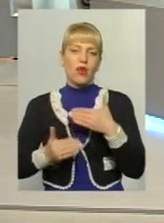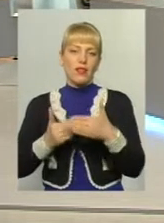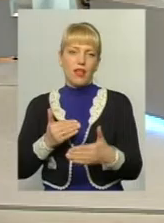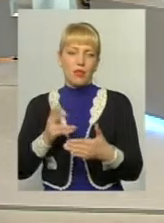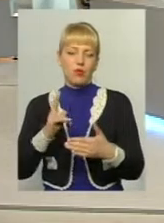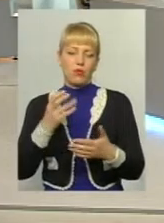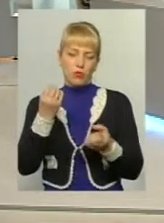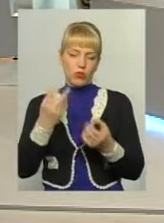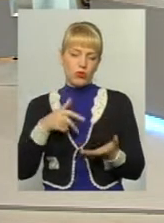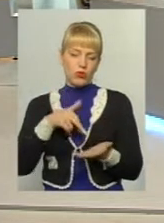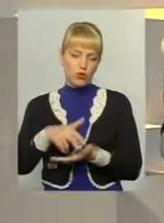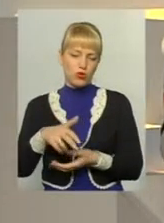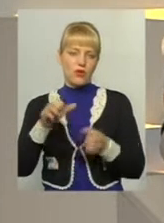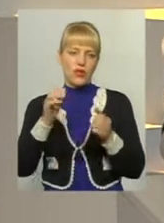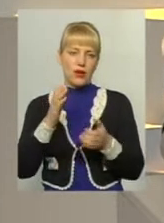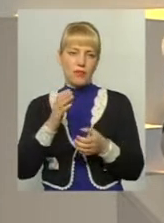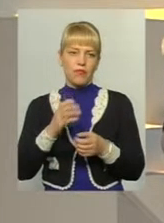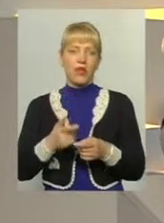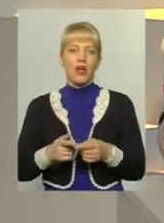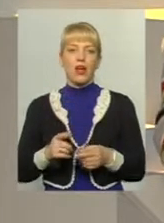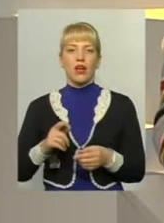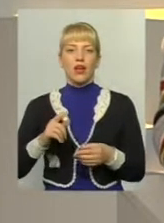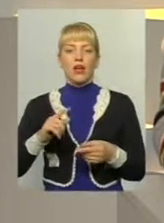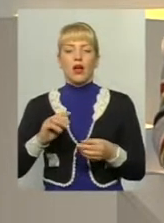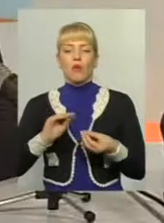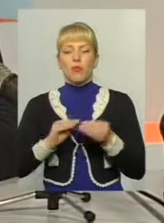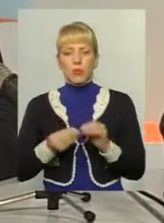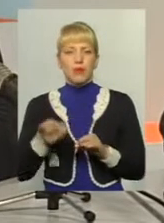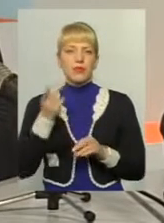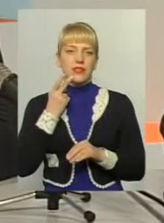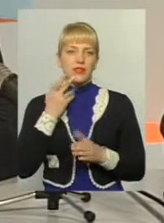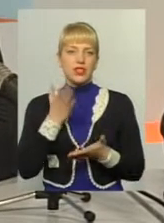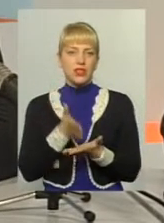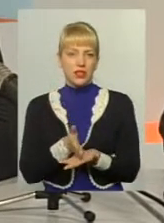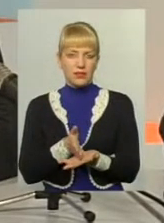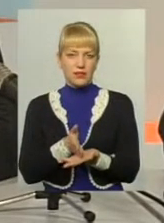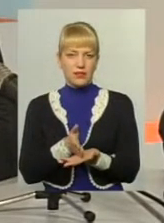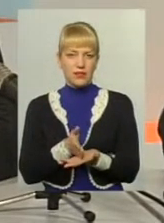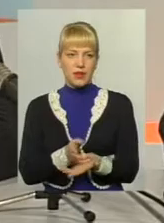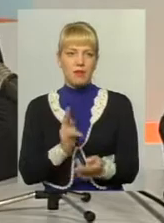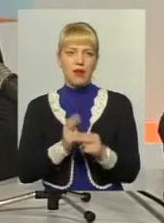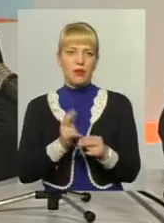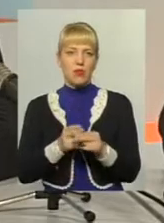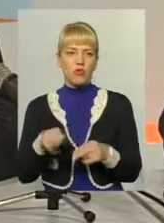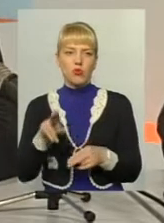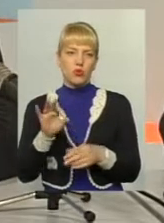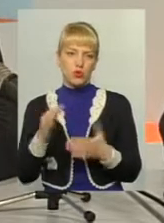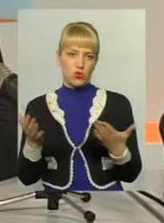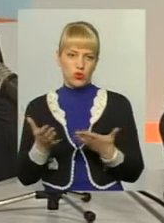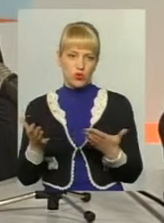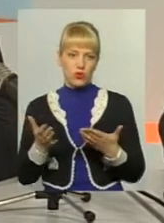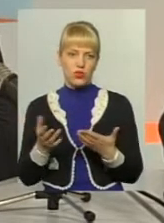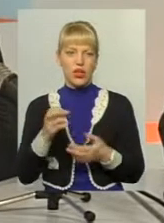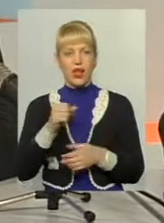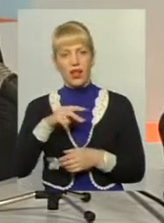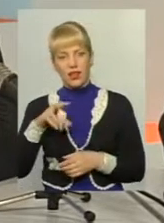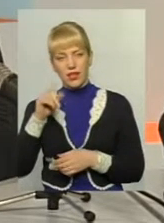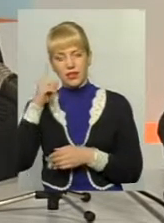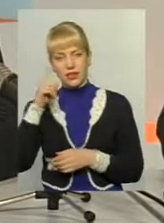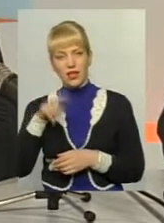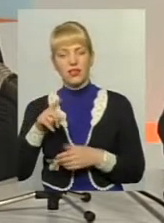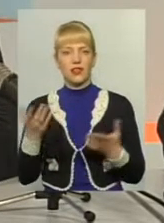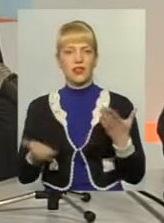хотів би створити ОСББ? Через це, можливо, реформа так, на думку, як сьогодні сказали, повільно рухається?